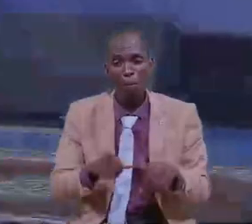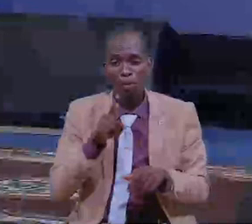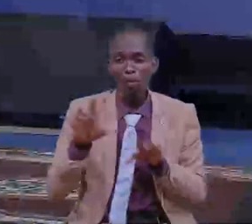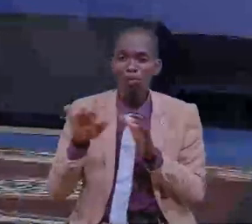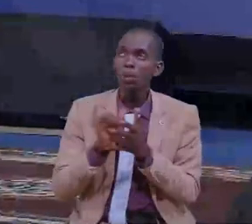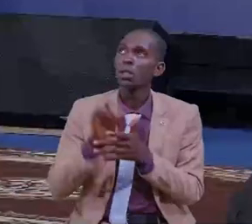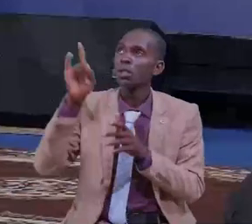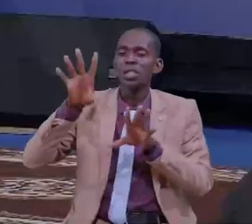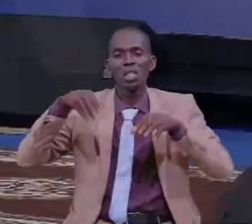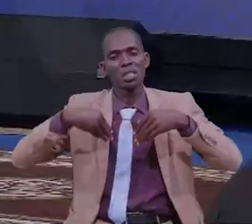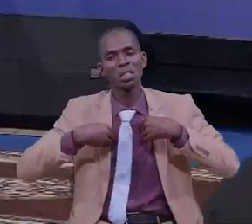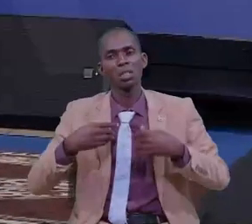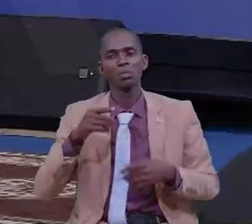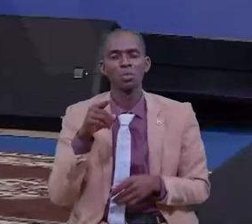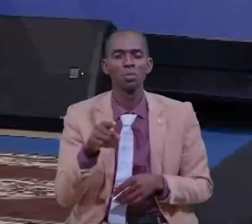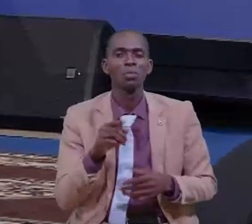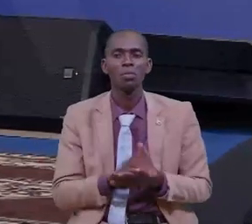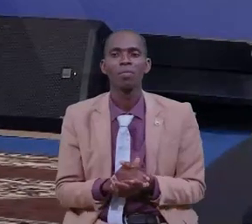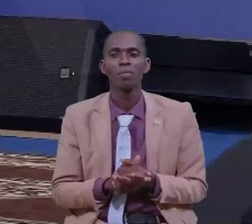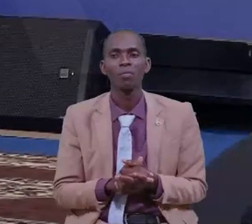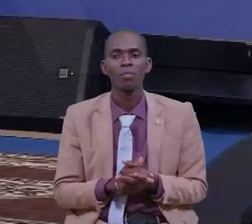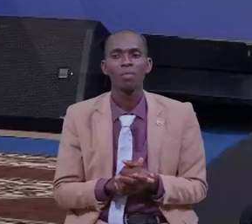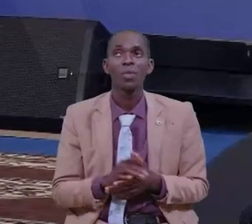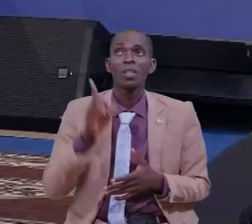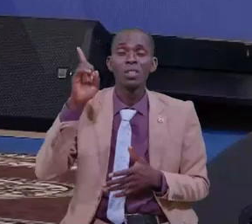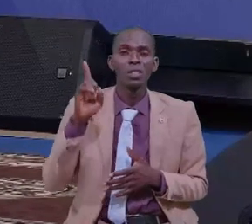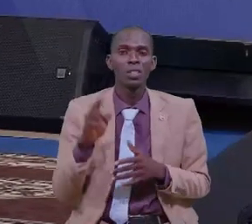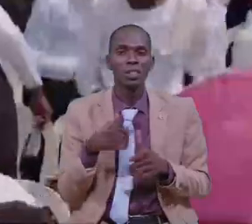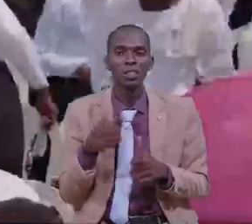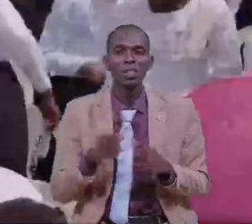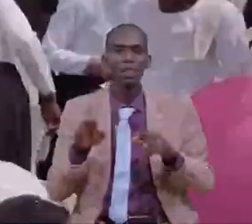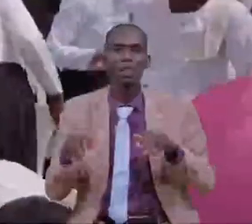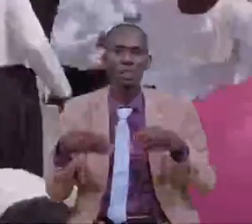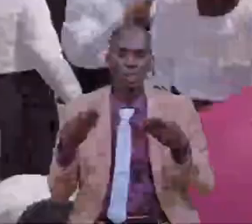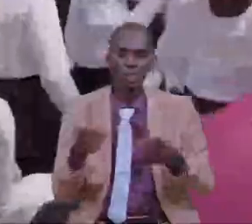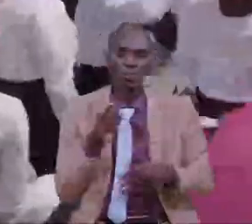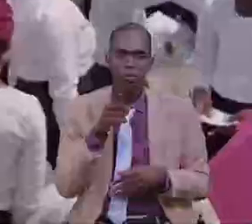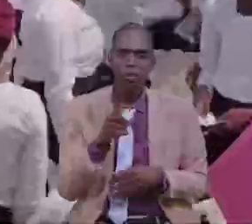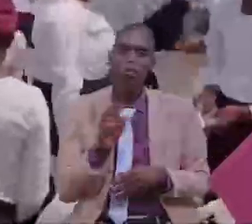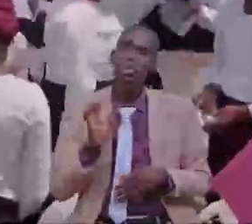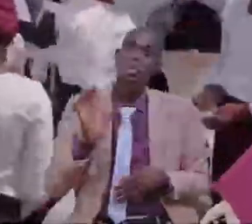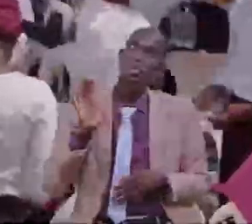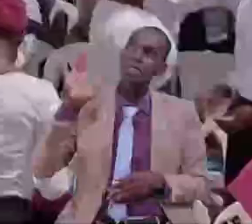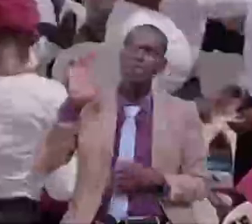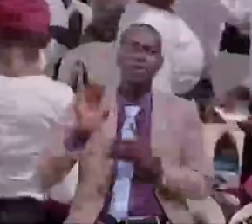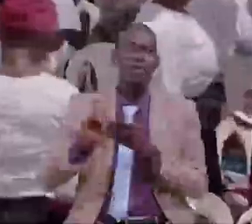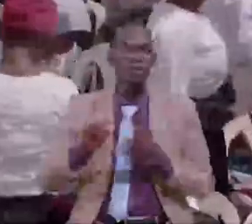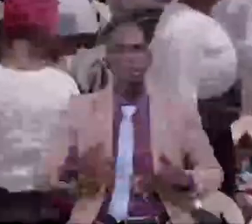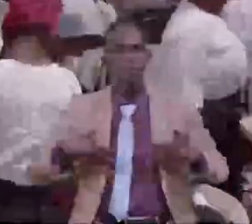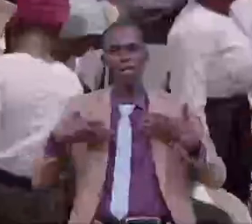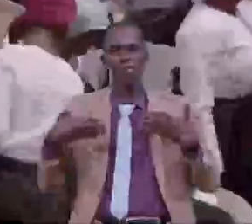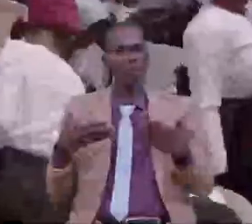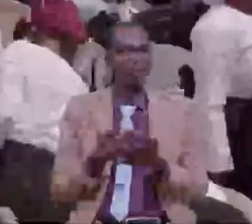tu le fais, il les recevra, il va les accepter. Et il te donnera sa vie, la nouvelle